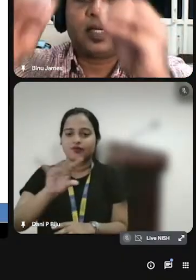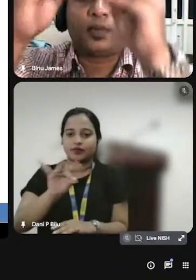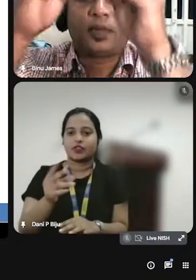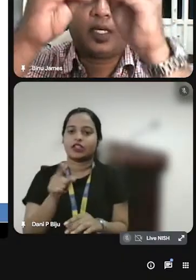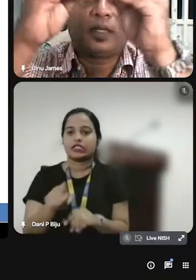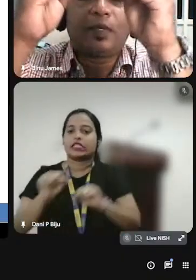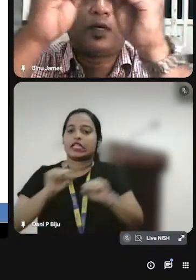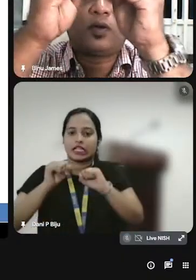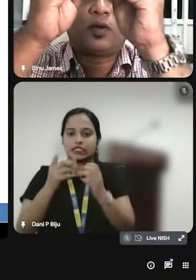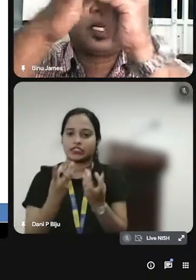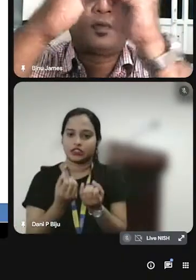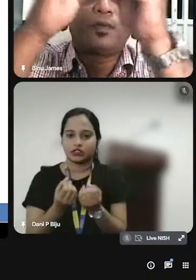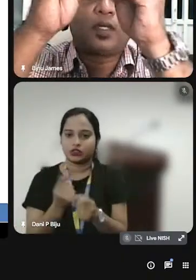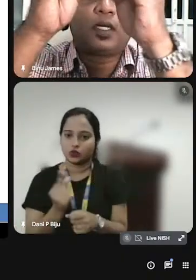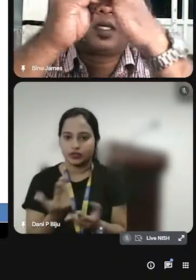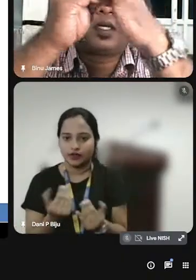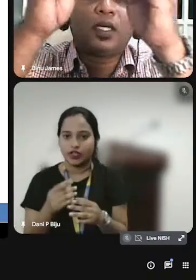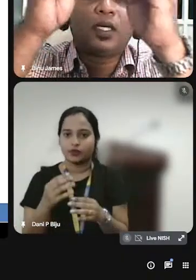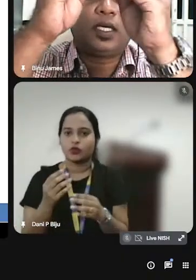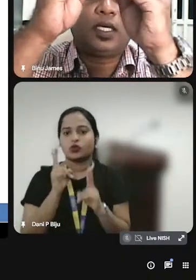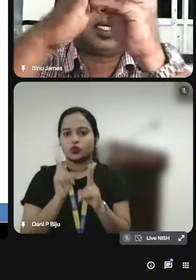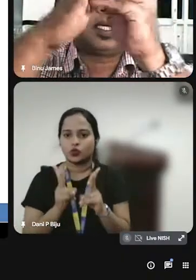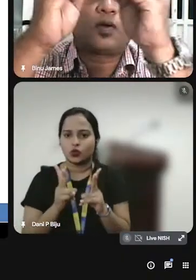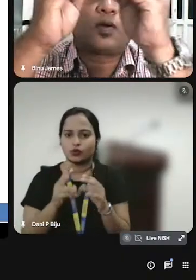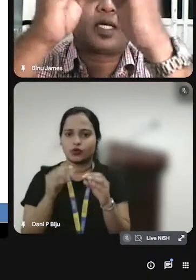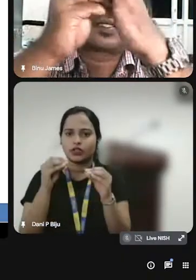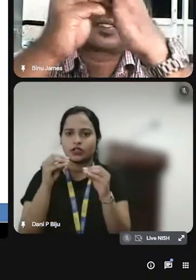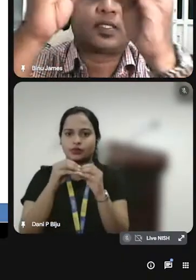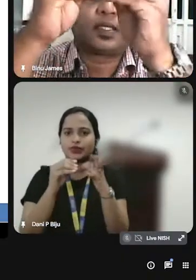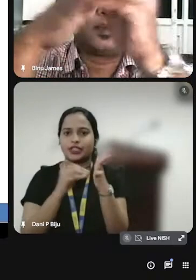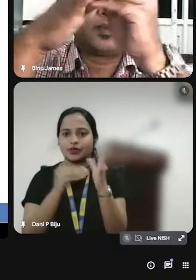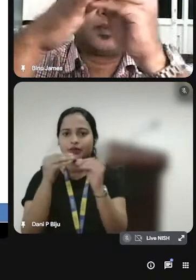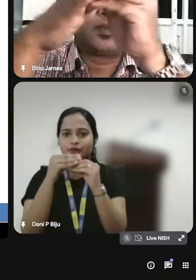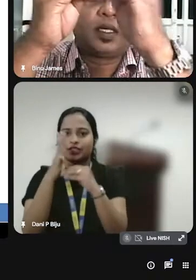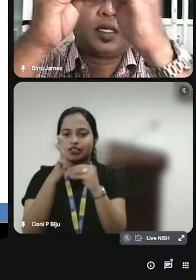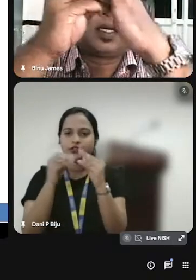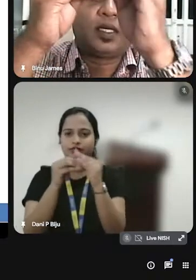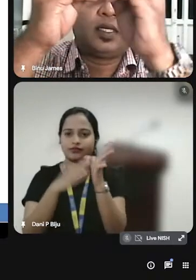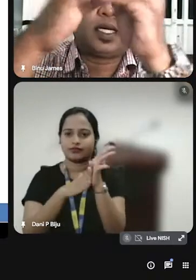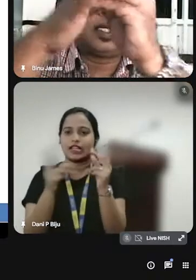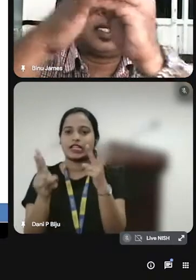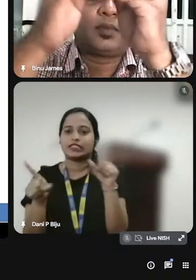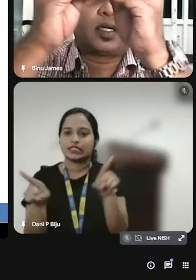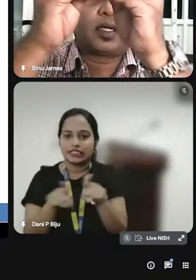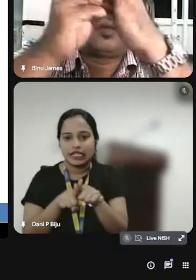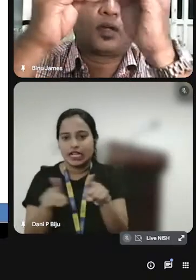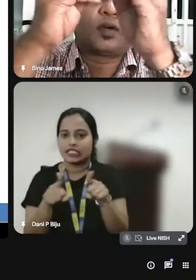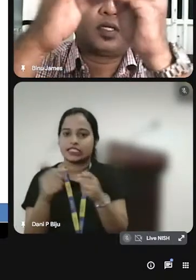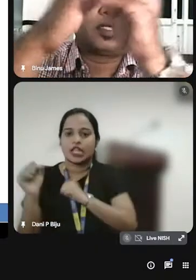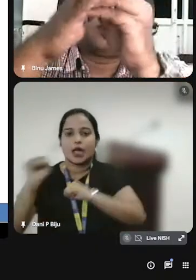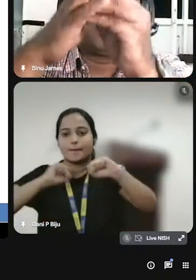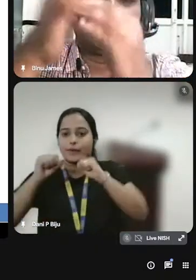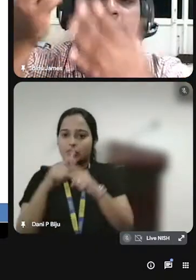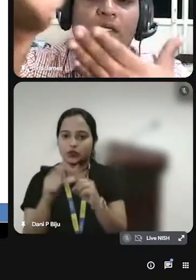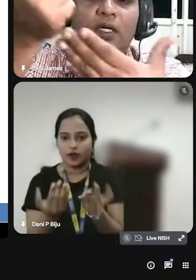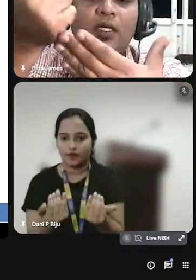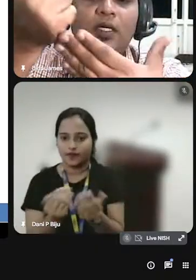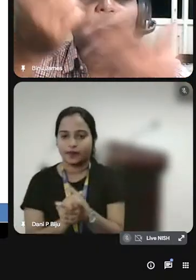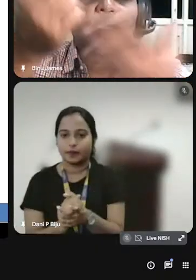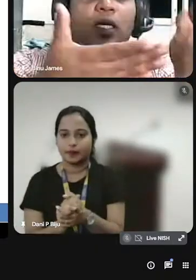തൊടുക. അതുപോലെ തന്നെ നമ്മുടെ നോർമലി നമ്മൾ ഇങ്ങനത്തെ കുറെ എക്സസൈസുകൾ, ഇതൊക്കെ നമുക്ക് ഇവരെ കൊണ്ട്